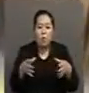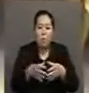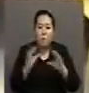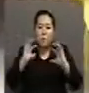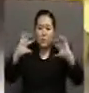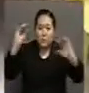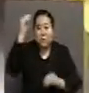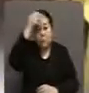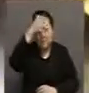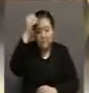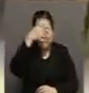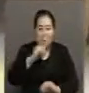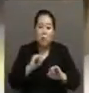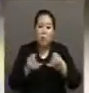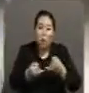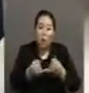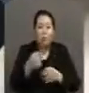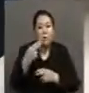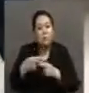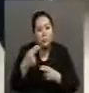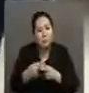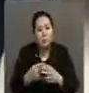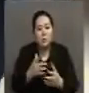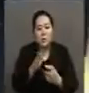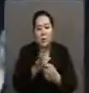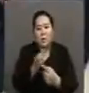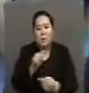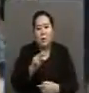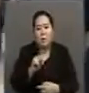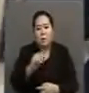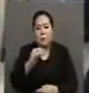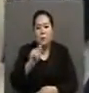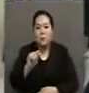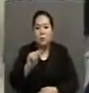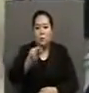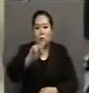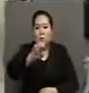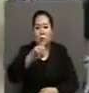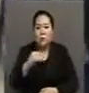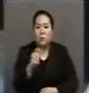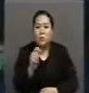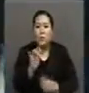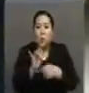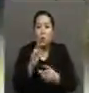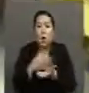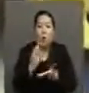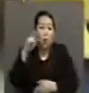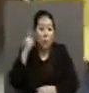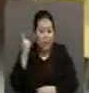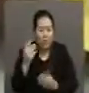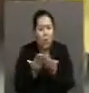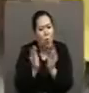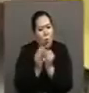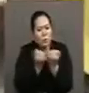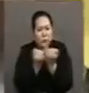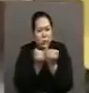งาน The Truth About Time ชื่อว่าไมเคิลดีแอนโตนิโอเขาบอกนะคะว่าวัยเด็กเนี่ยนางเมลานีใกล้ชิดกับครอบครัวมากส่งผลต่อชีวิต